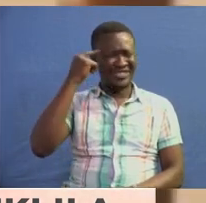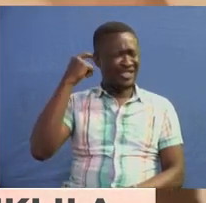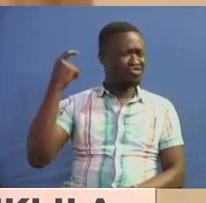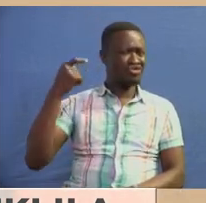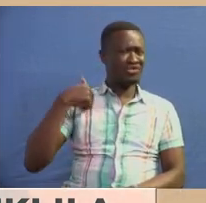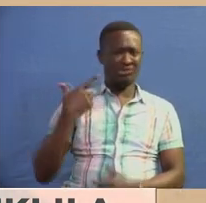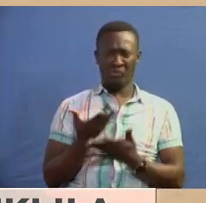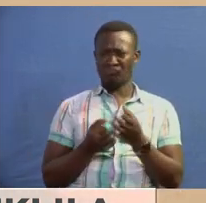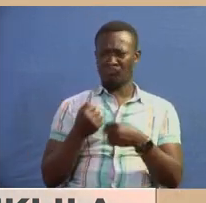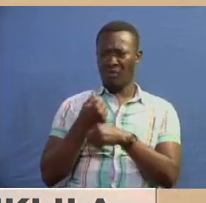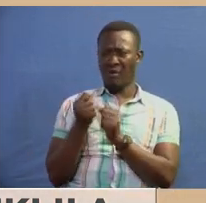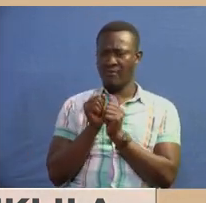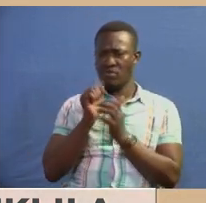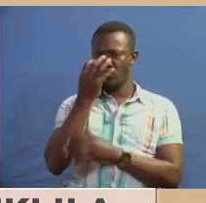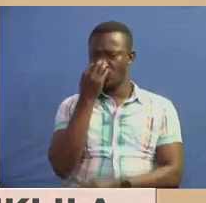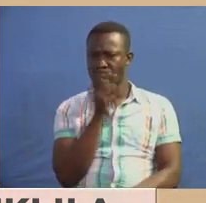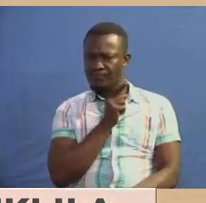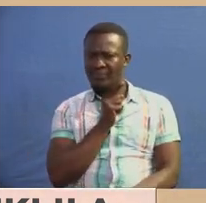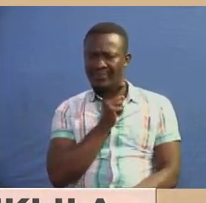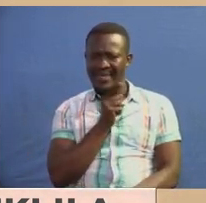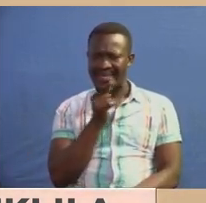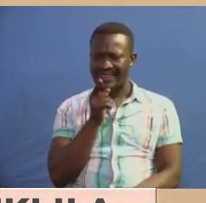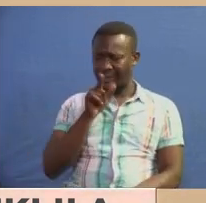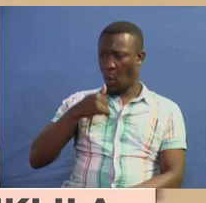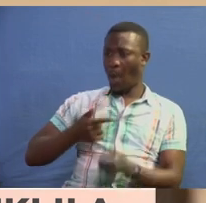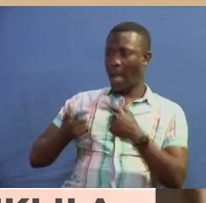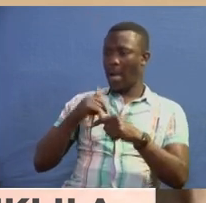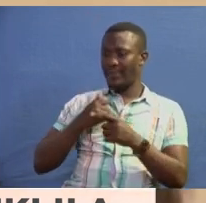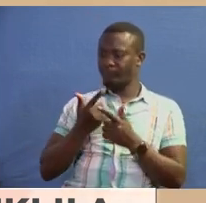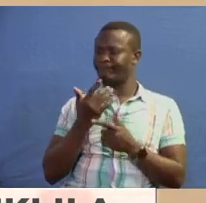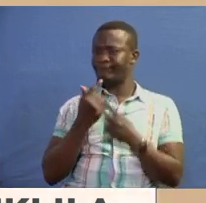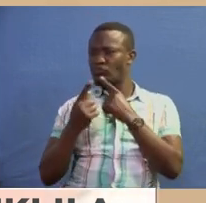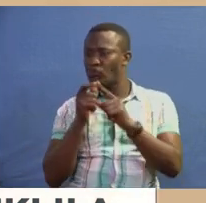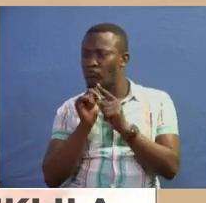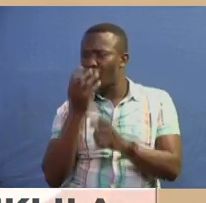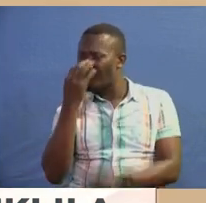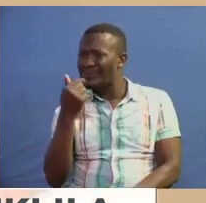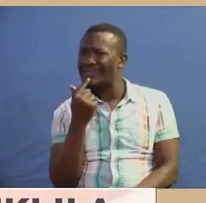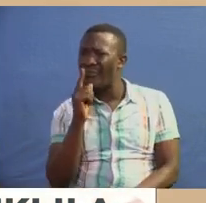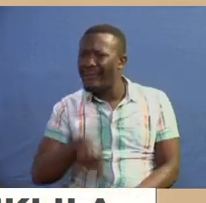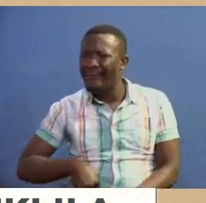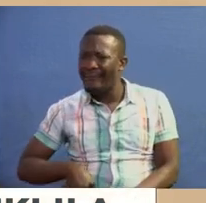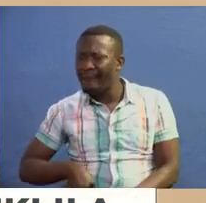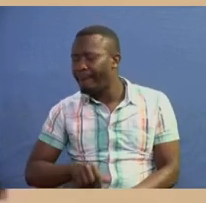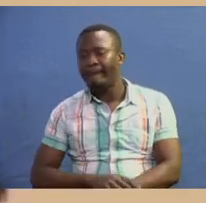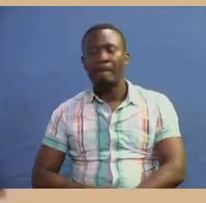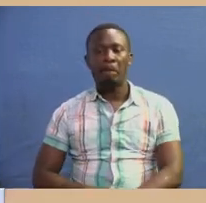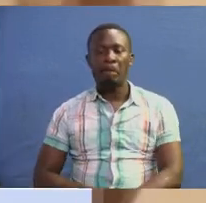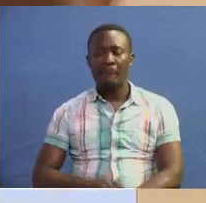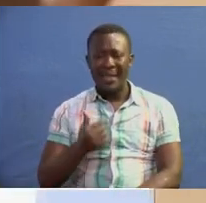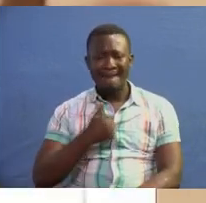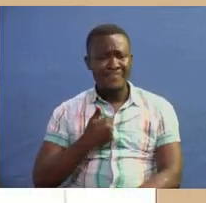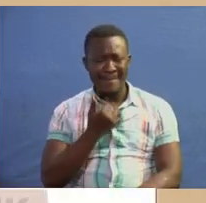of engaging with them. Ati huyu akitaka aje aongee sio na mimi nionge na Ruto nini?